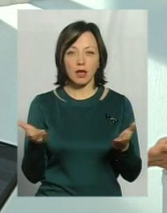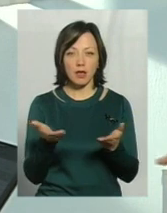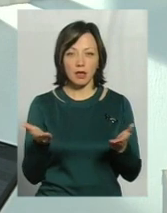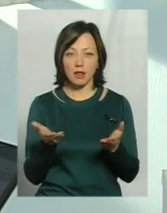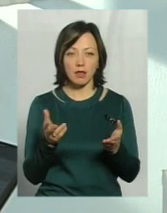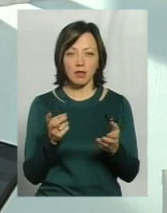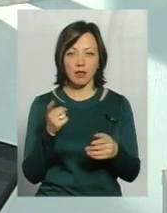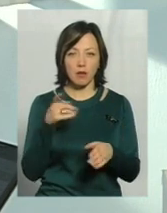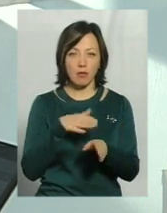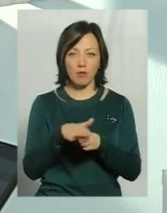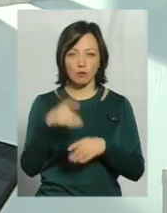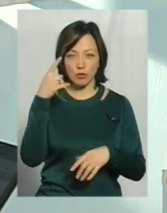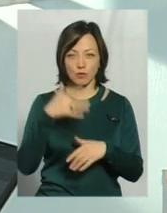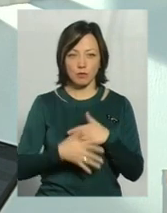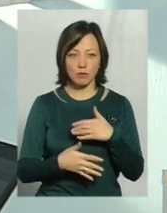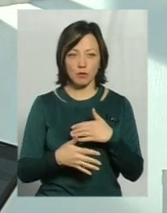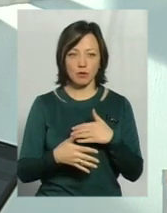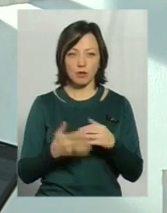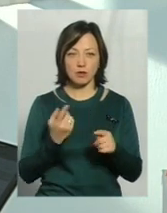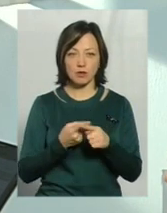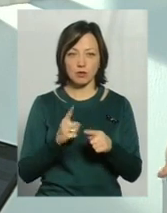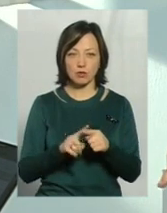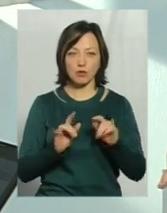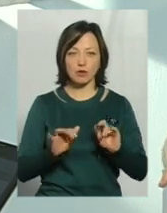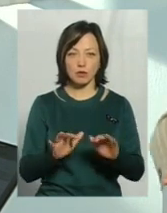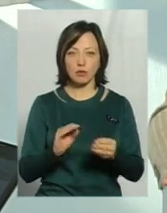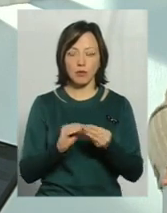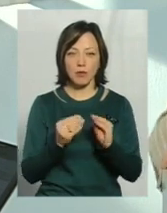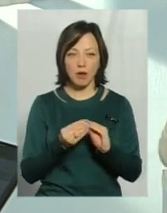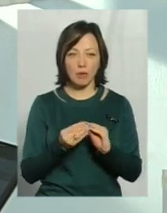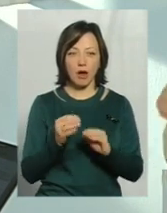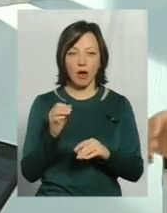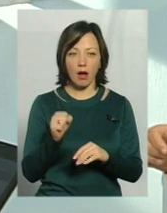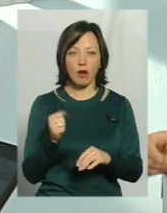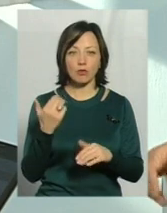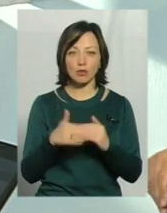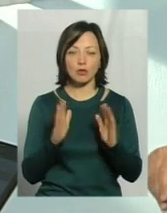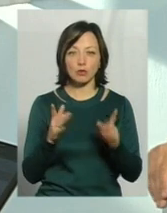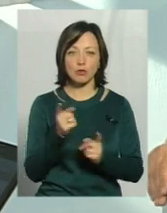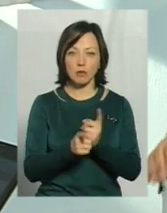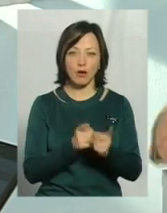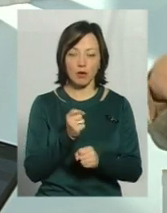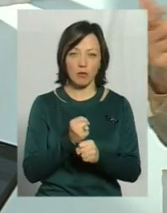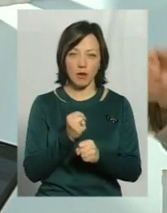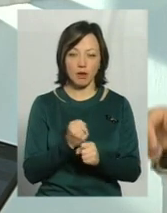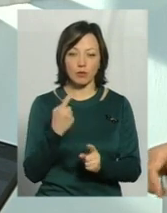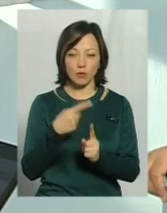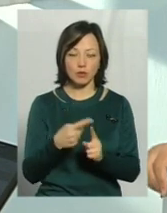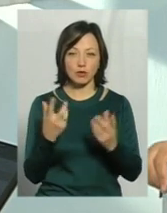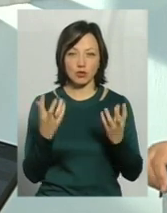не зовсім розуміють взагалі цю процедуру, проблему і все, а вони вже будуть переробляти. І плюс